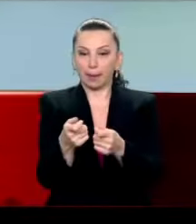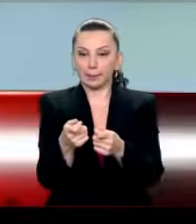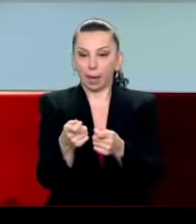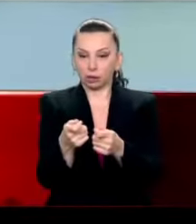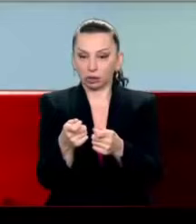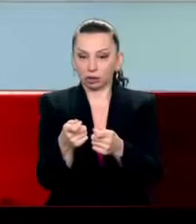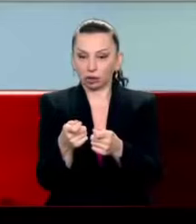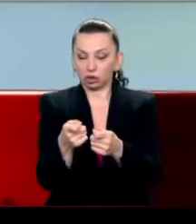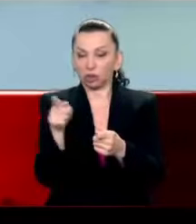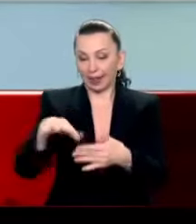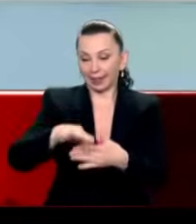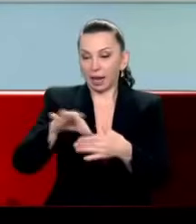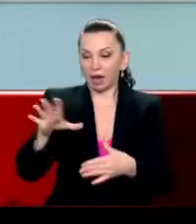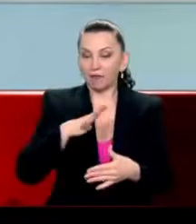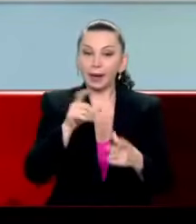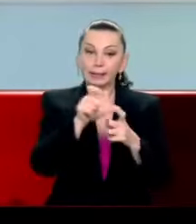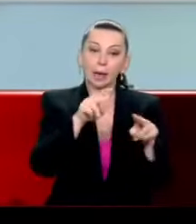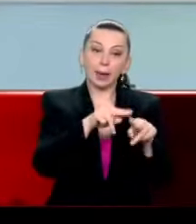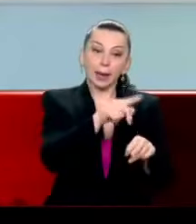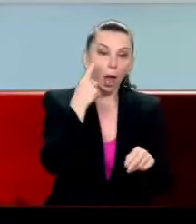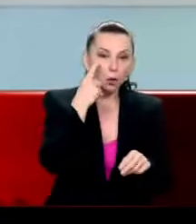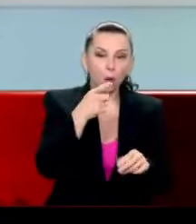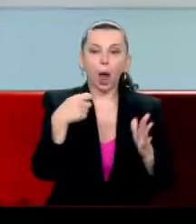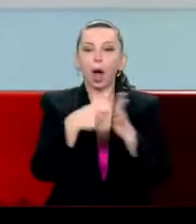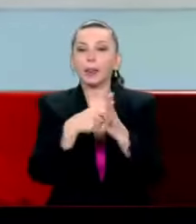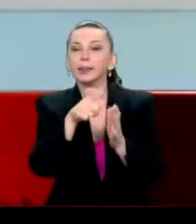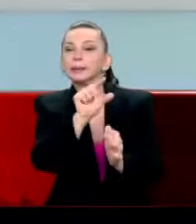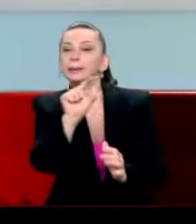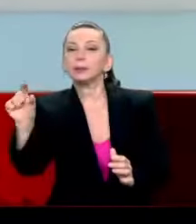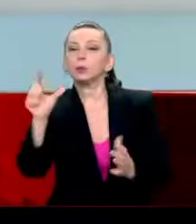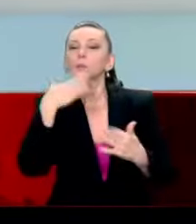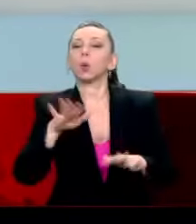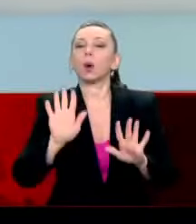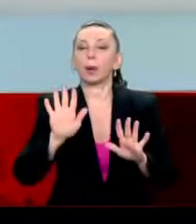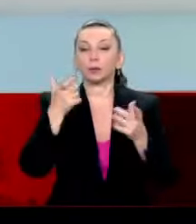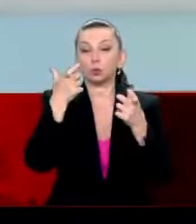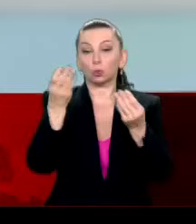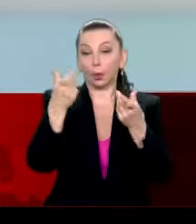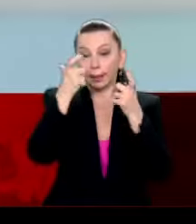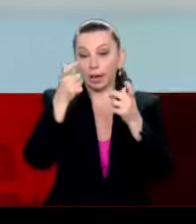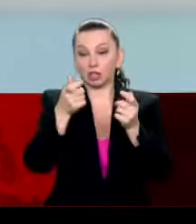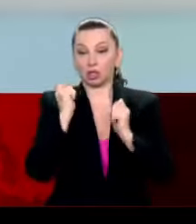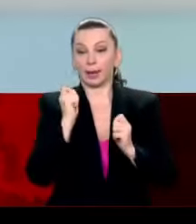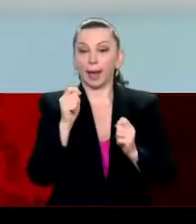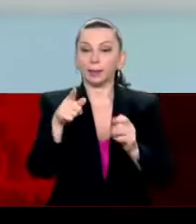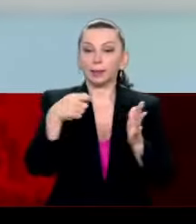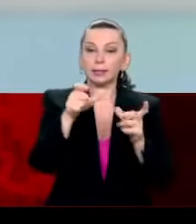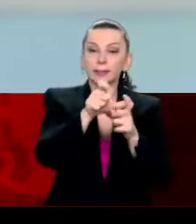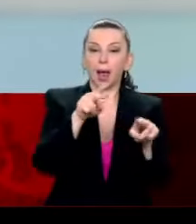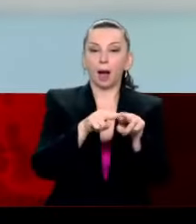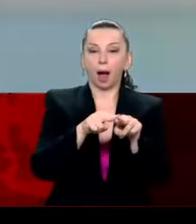ait. O yazışmada Semih Kaya'nın adı açık açık geçmiyor. Ancak çok dikkat çeken bir ibare var. O da